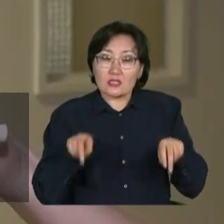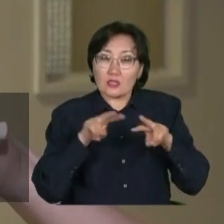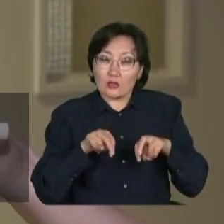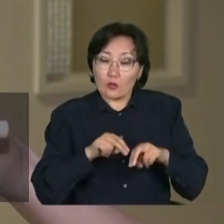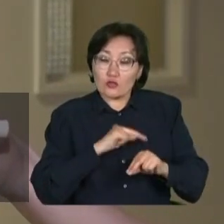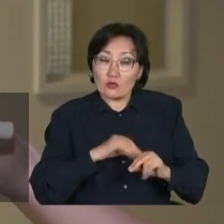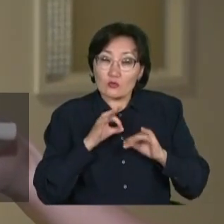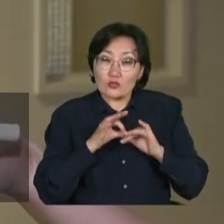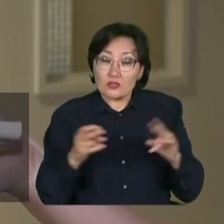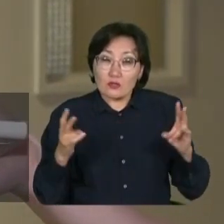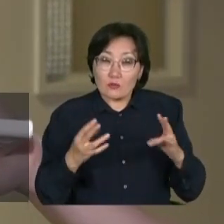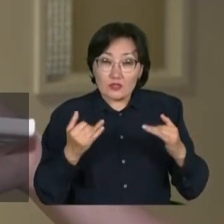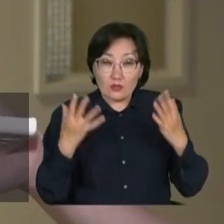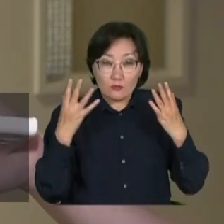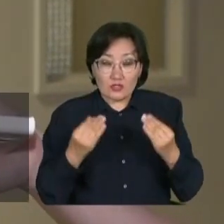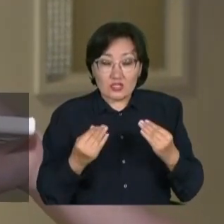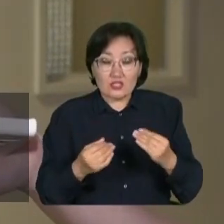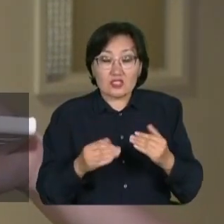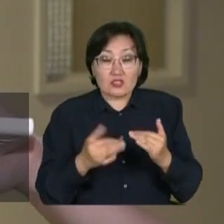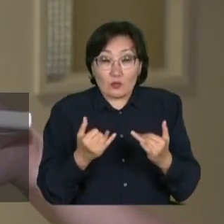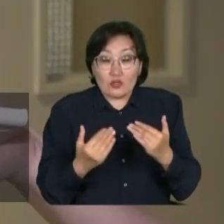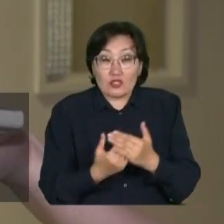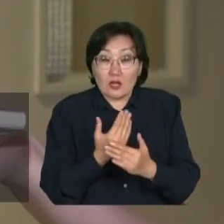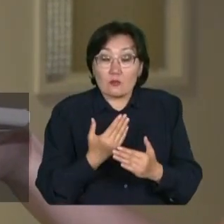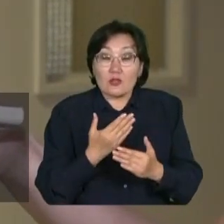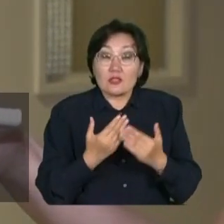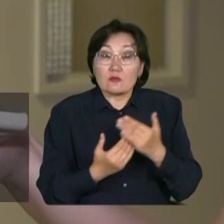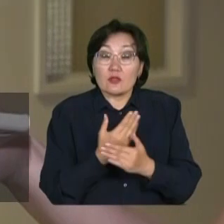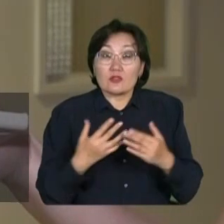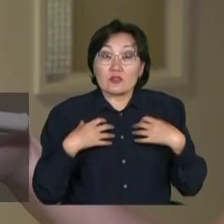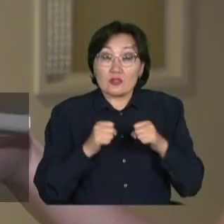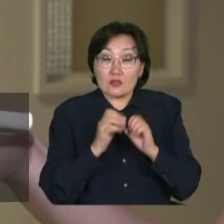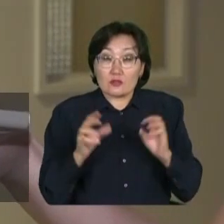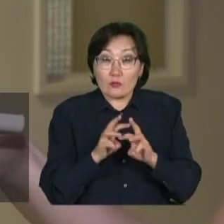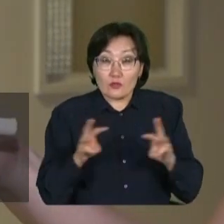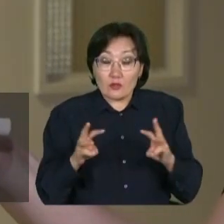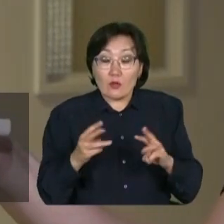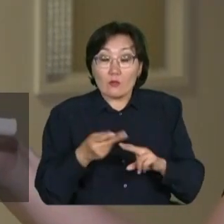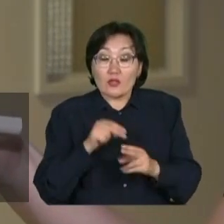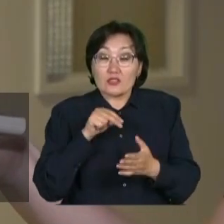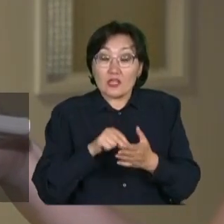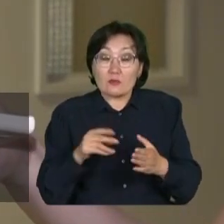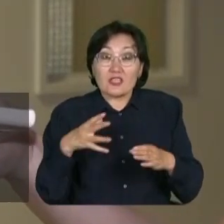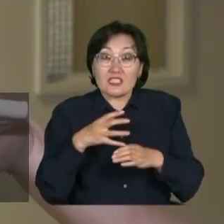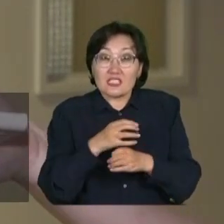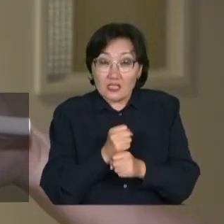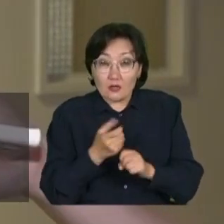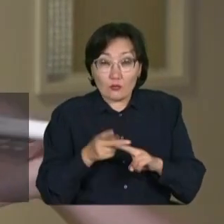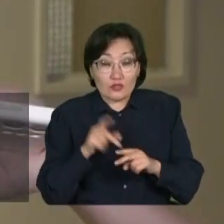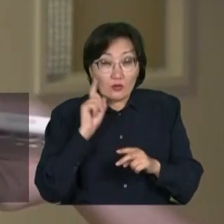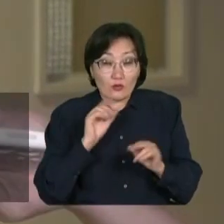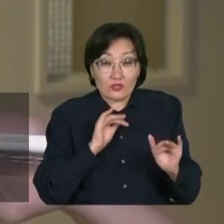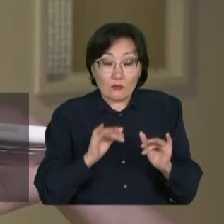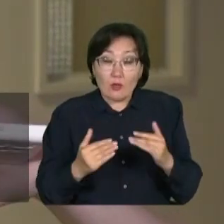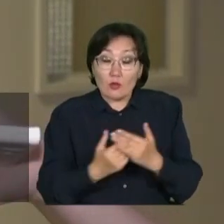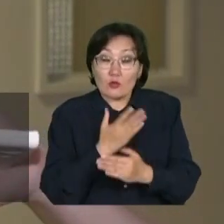Енді қазіргі уақытта бүгінгі тағы да бір жақсы жаңалық, ол денсаулық сақтау министрлігі бұл тарифті кескеніміз ол уақытша шара. Біз бұл бұйрықты